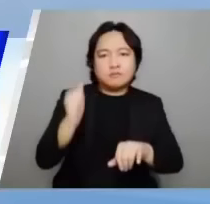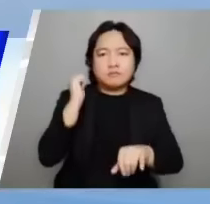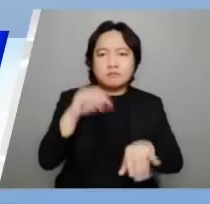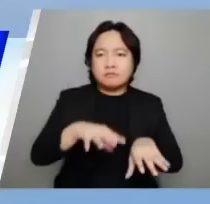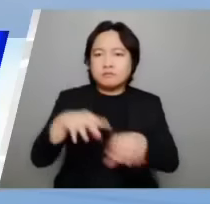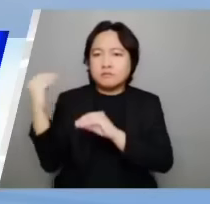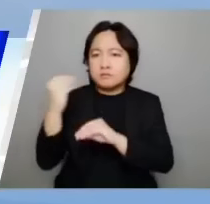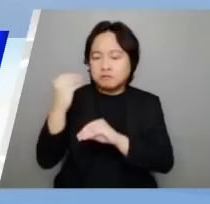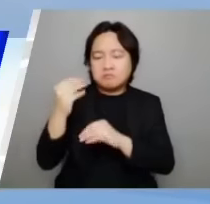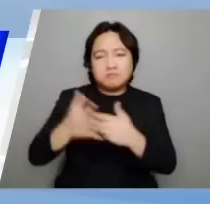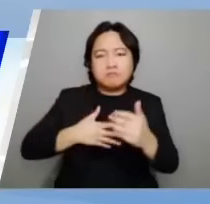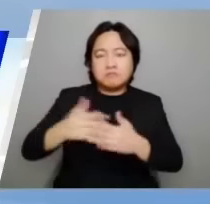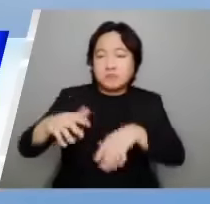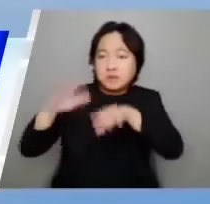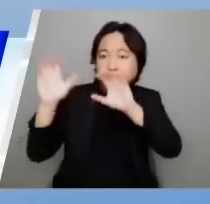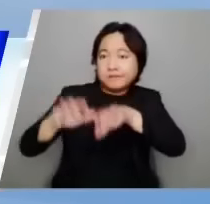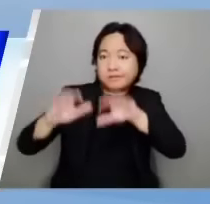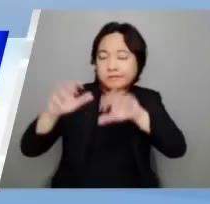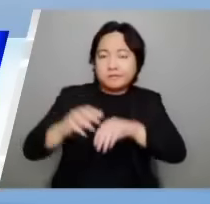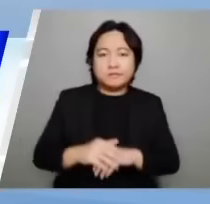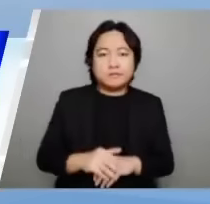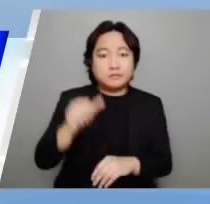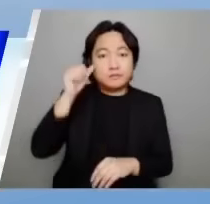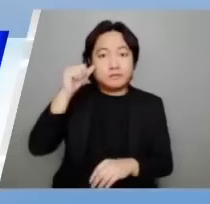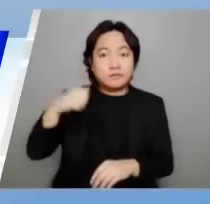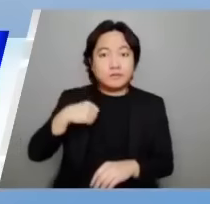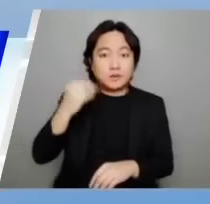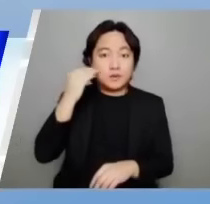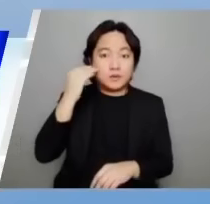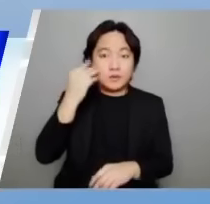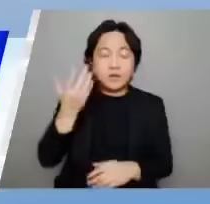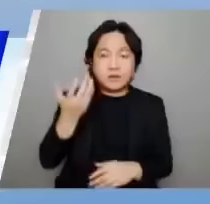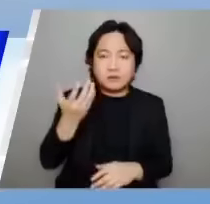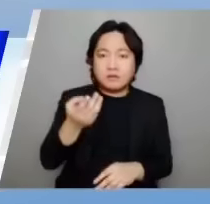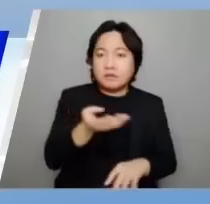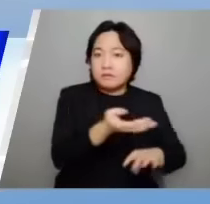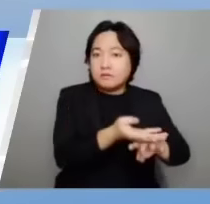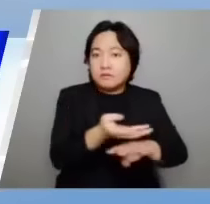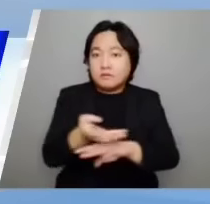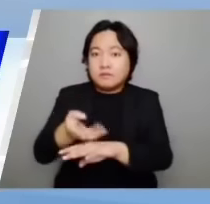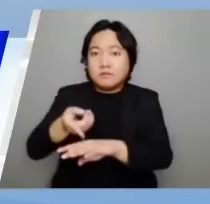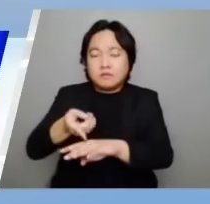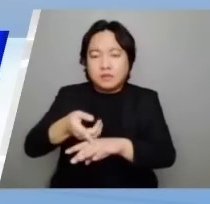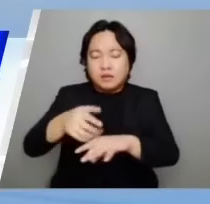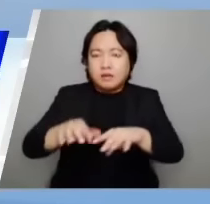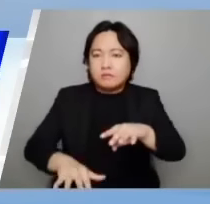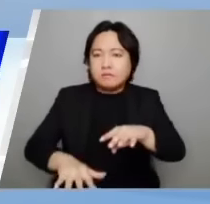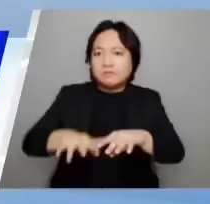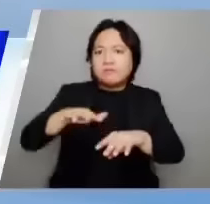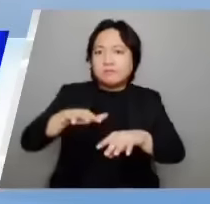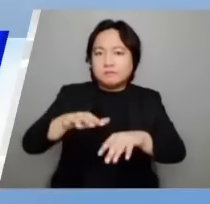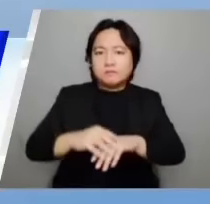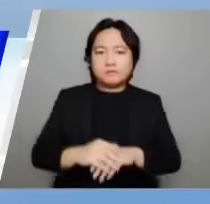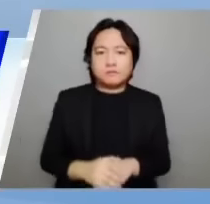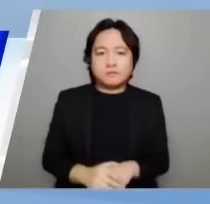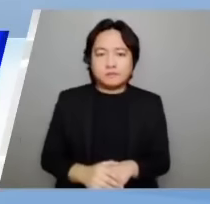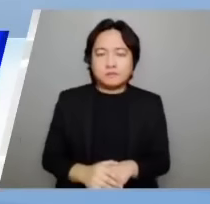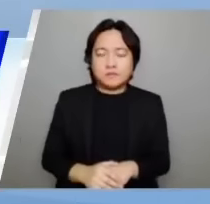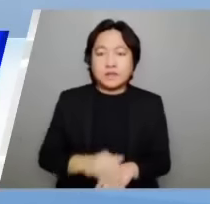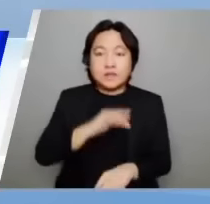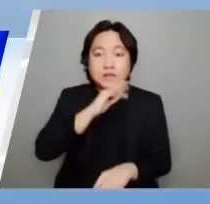rito. Kagabi, umabot na sa sahig ng mga barong-barong ang tubig mula sa dagat. Umabot na sa mga daanan ang mga basurang inanod